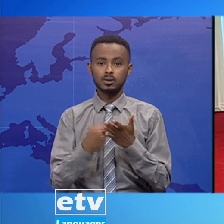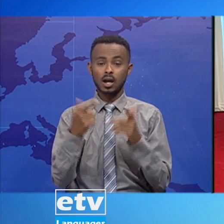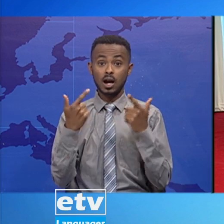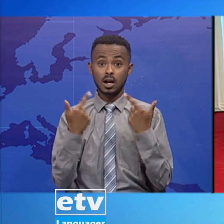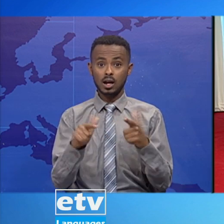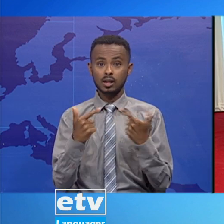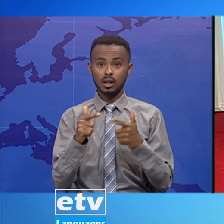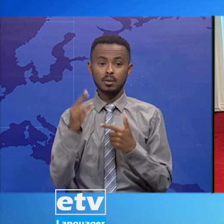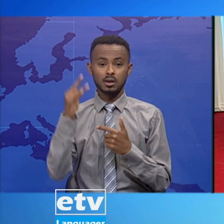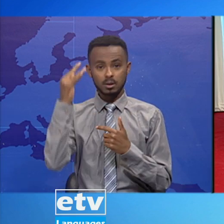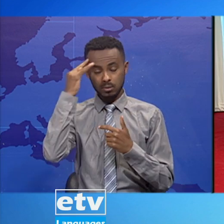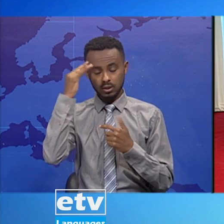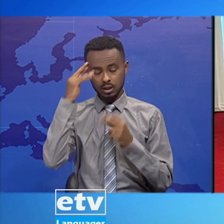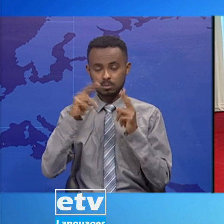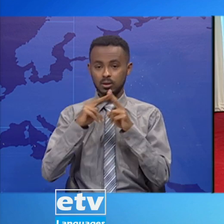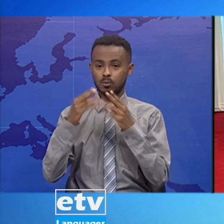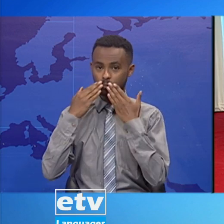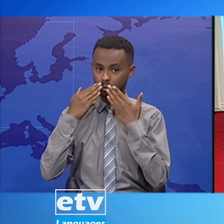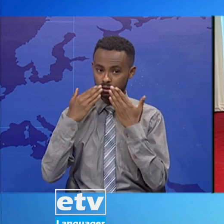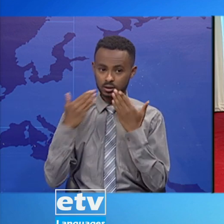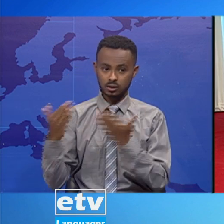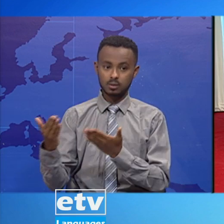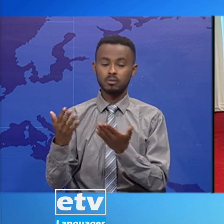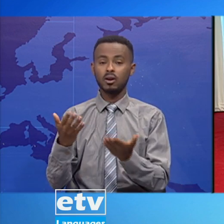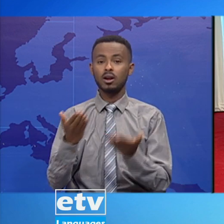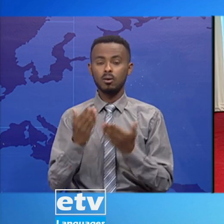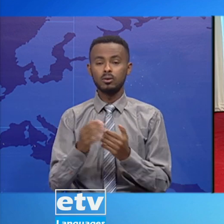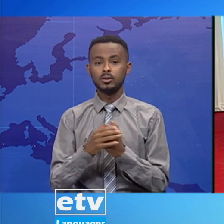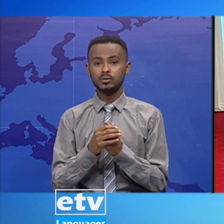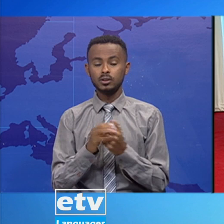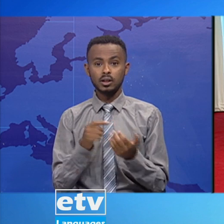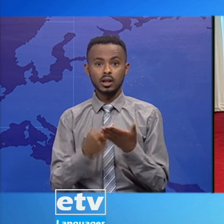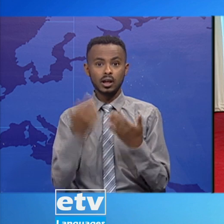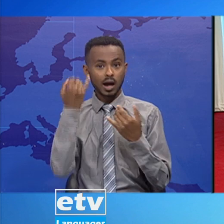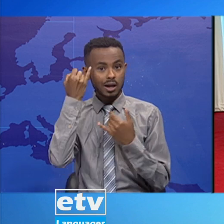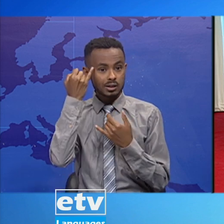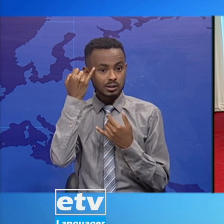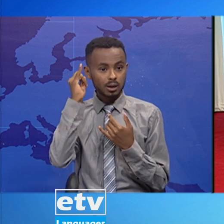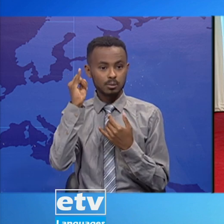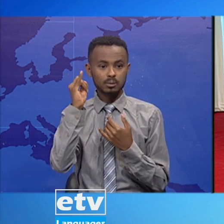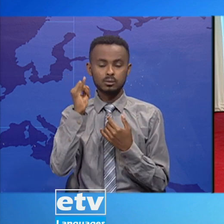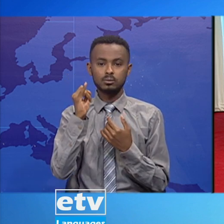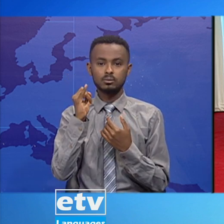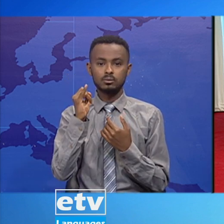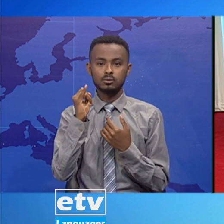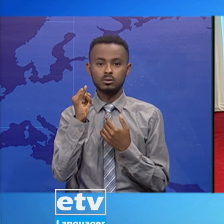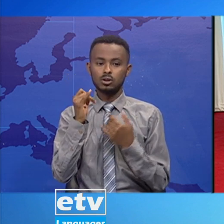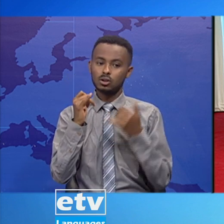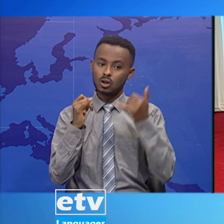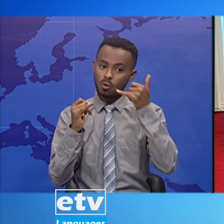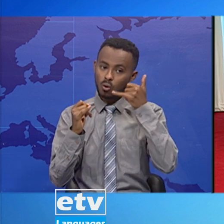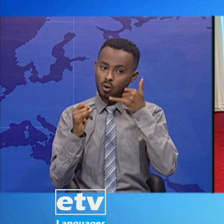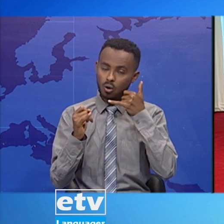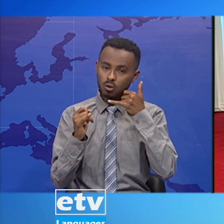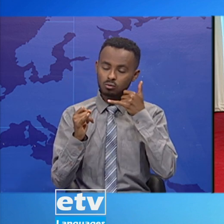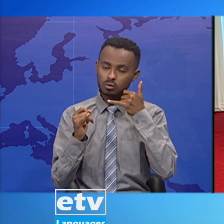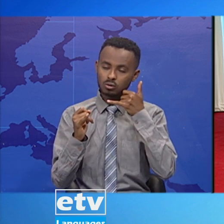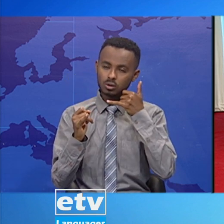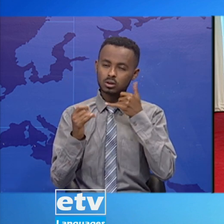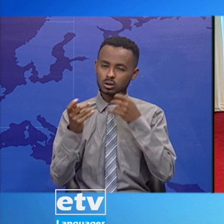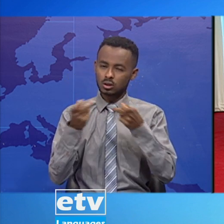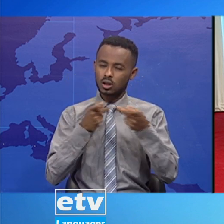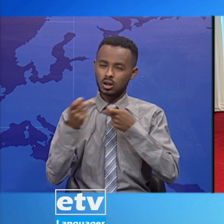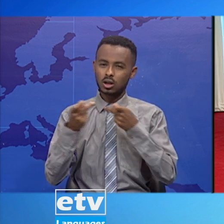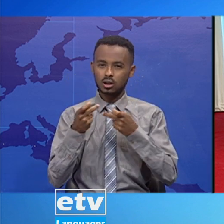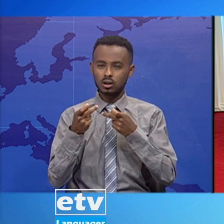አጋጣሚ መሳይን በጣም ነው ማመስገን ምፈልገው። ይሄን ሐሳብ ደውሎ